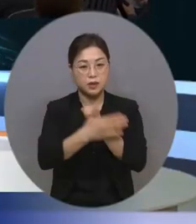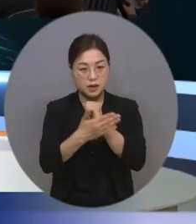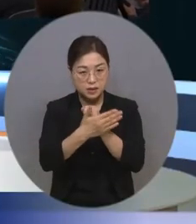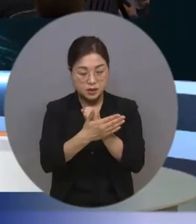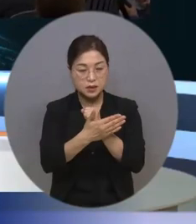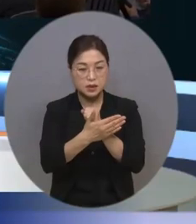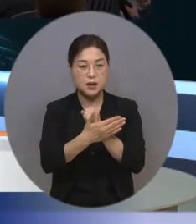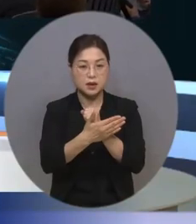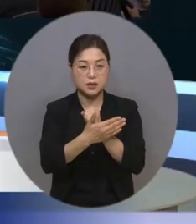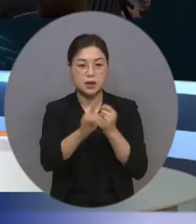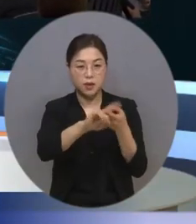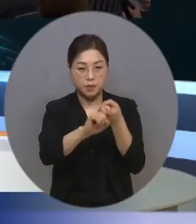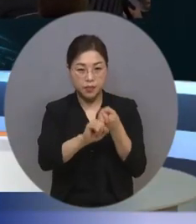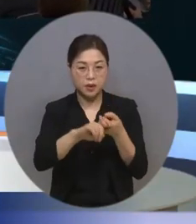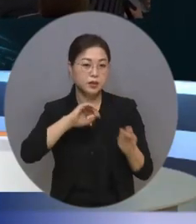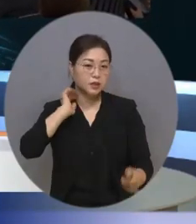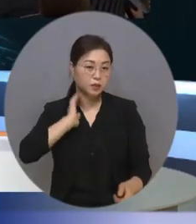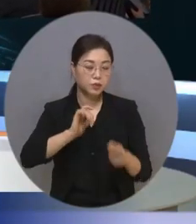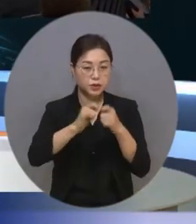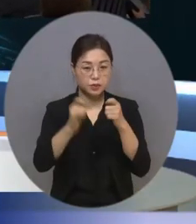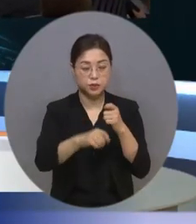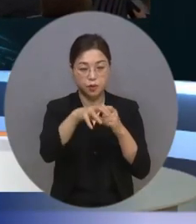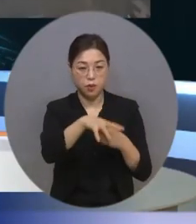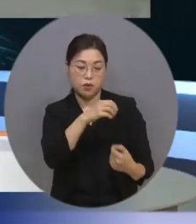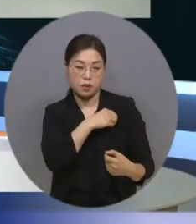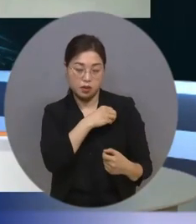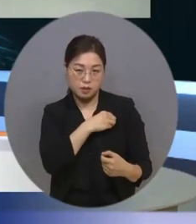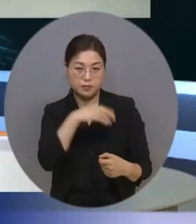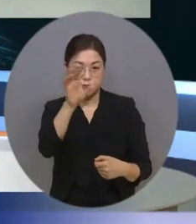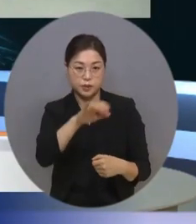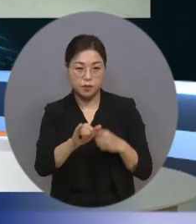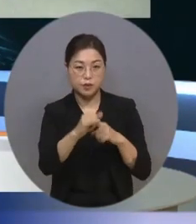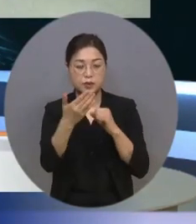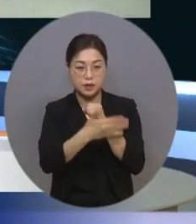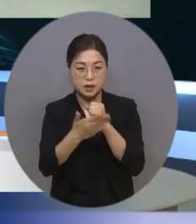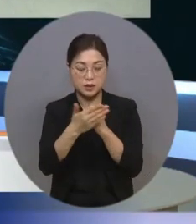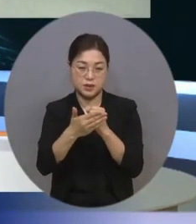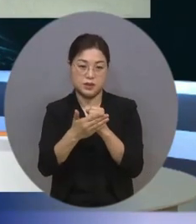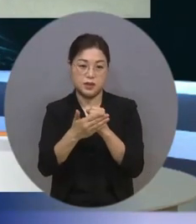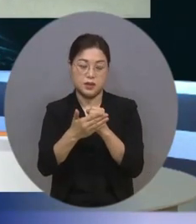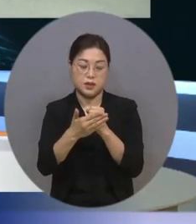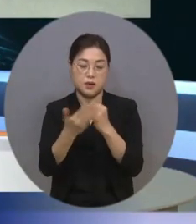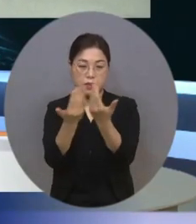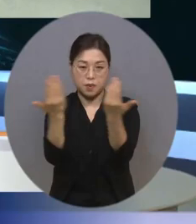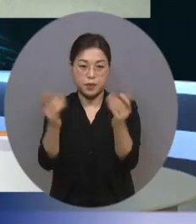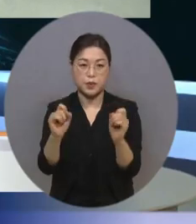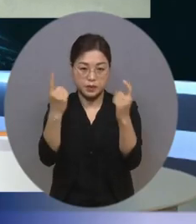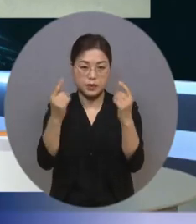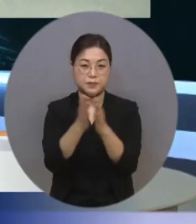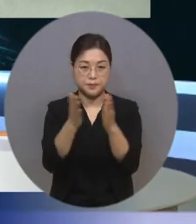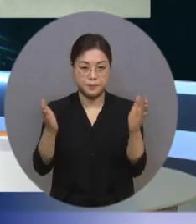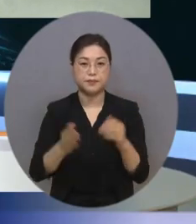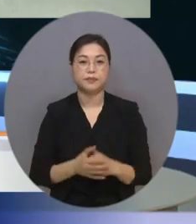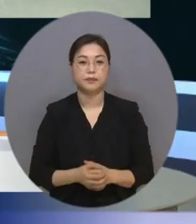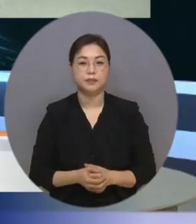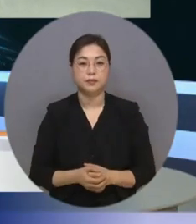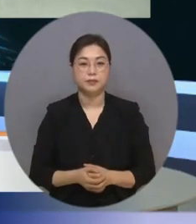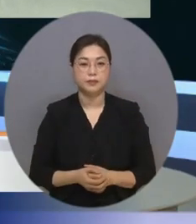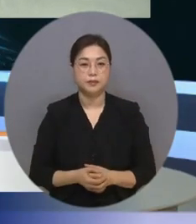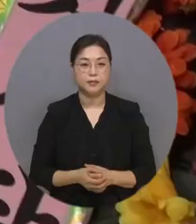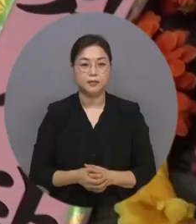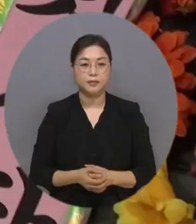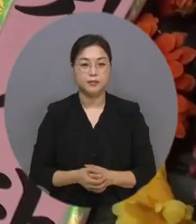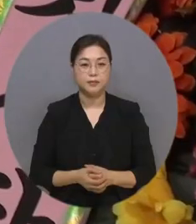한국사진작가협회 의정부 지부가 회원전과 전국사진공모전을 동시에 개최했습니다. 정우선 기자가 보도합니다.